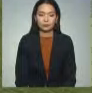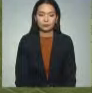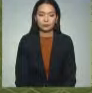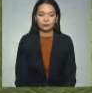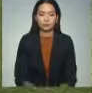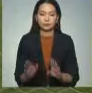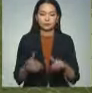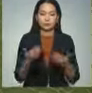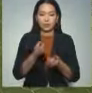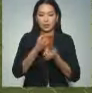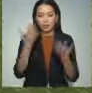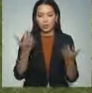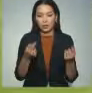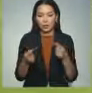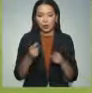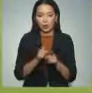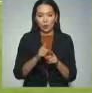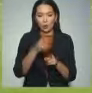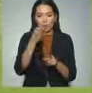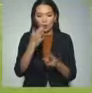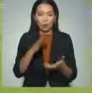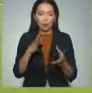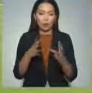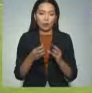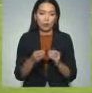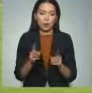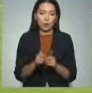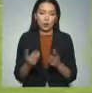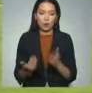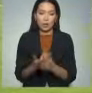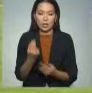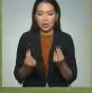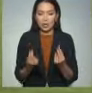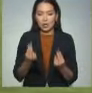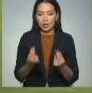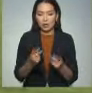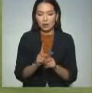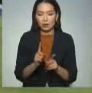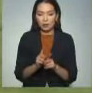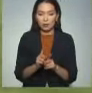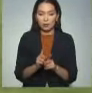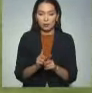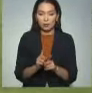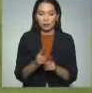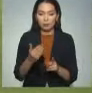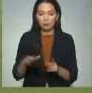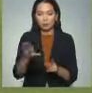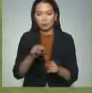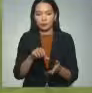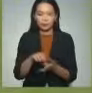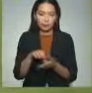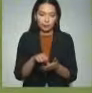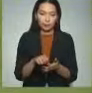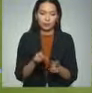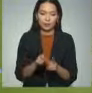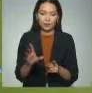Точные пасы, яркий дриблинг и эффективные комбинации стали основой прошедшей игры. Как доказательство того, что талантливый человек талантлив во